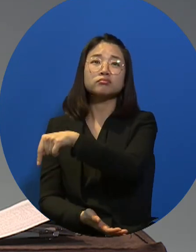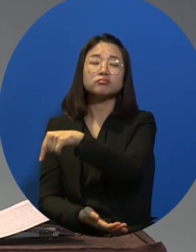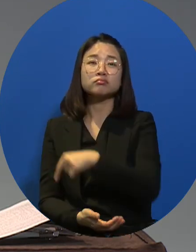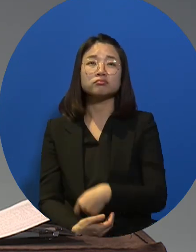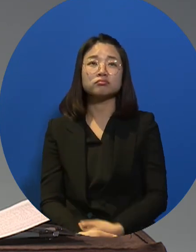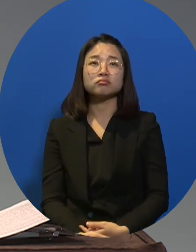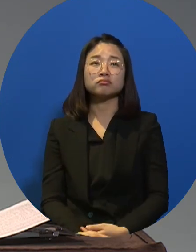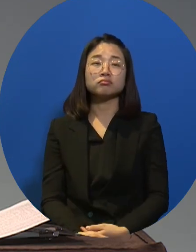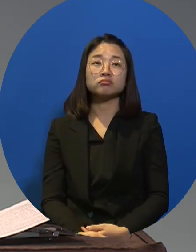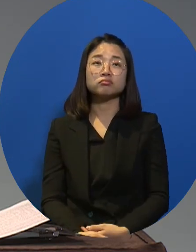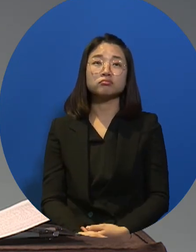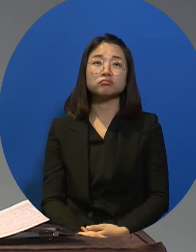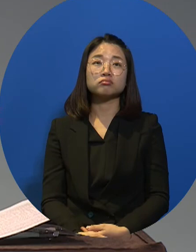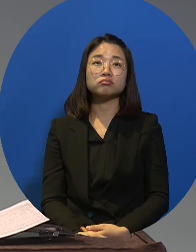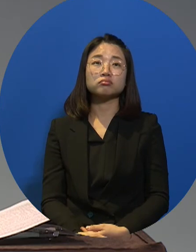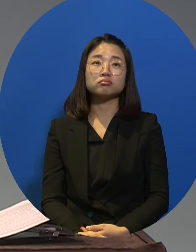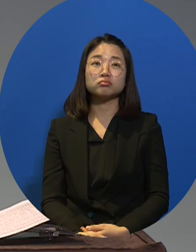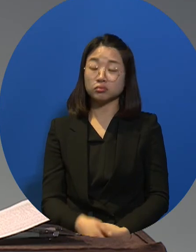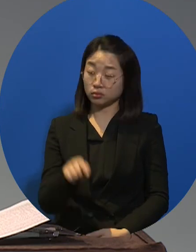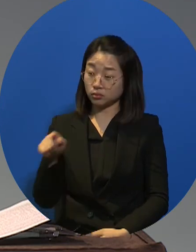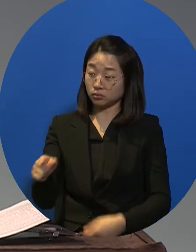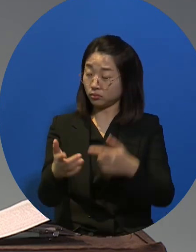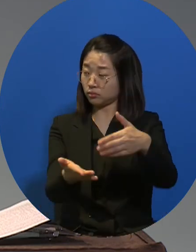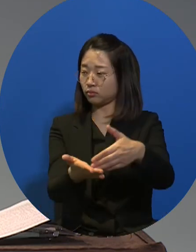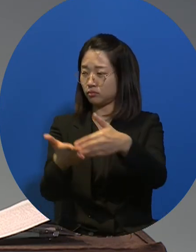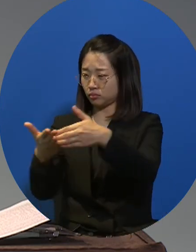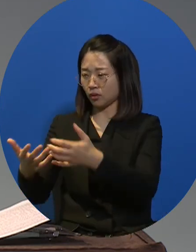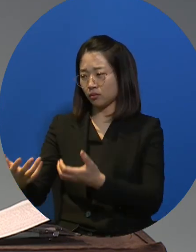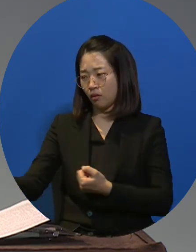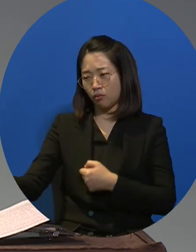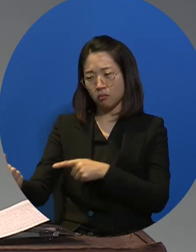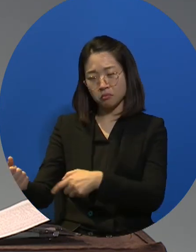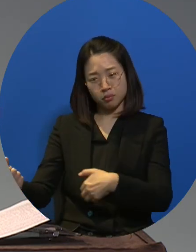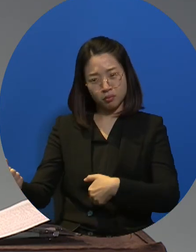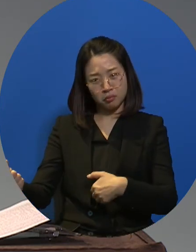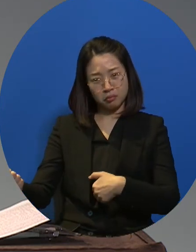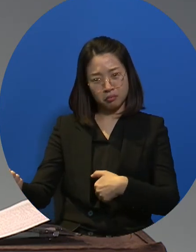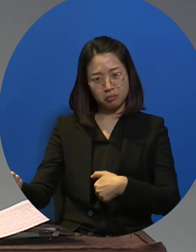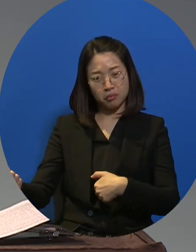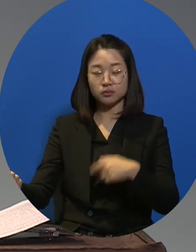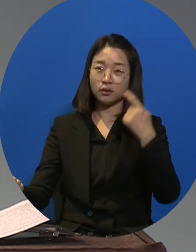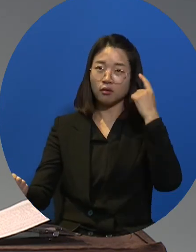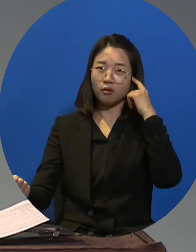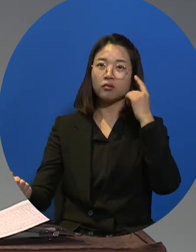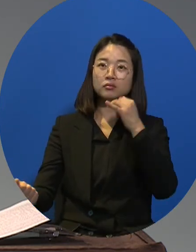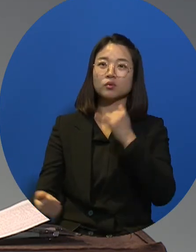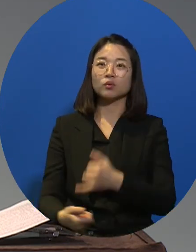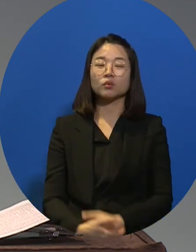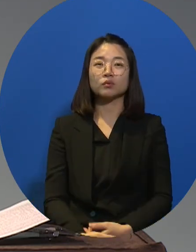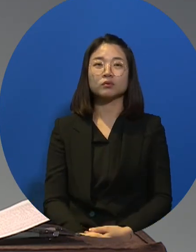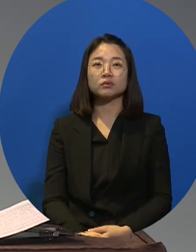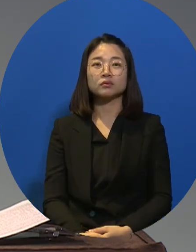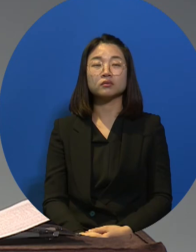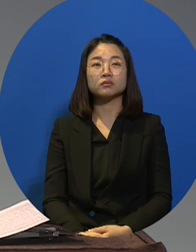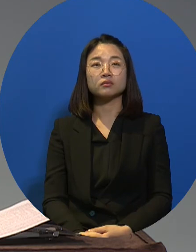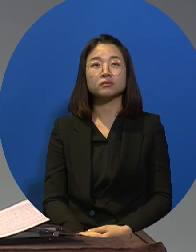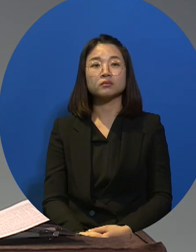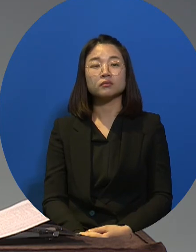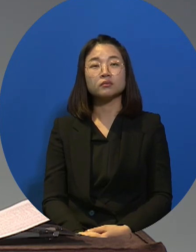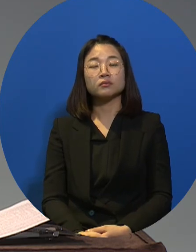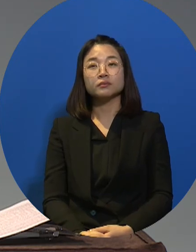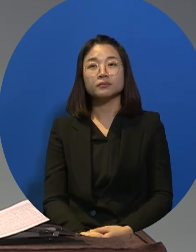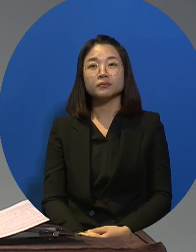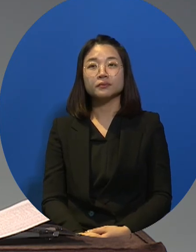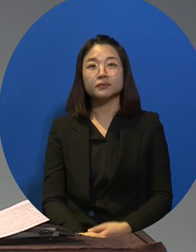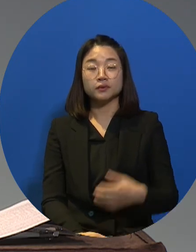있는데 이처럼 진행이 돼야 되는 거 아니냐라는 다양한 의견들도 나왔고요. 또 아시겠지만